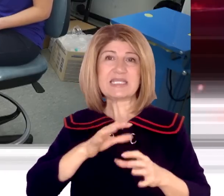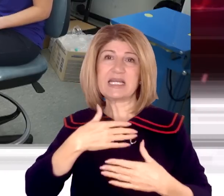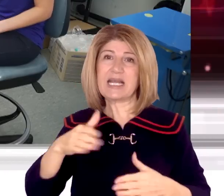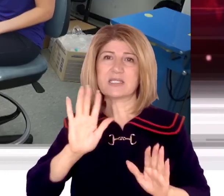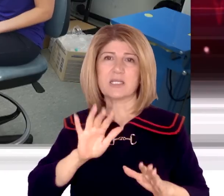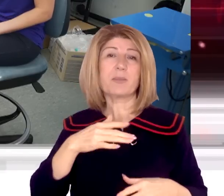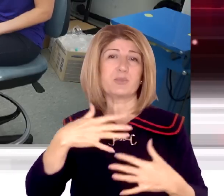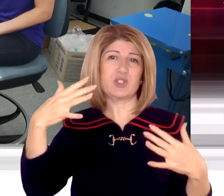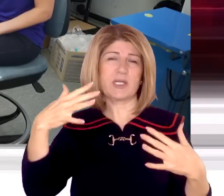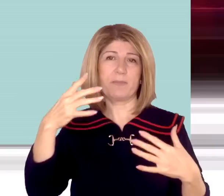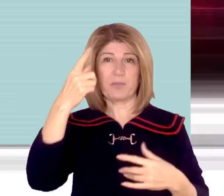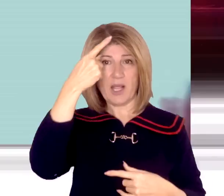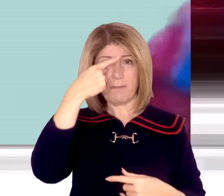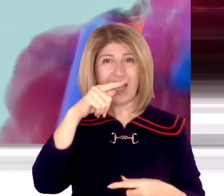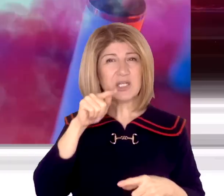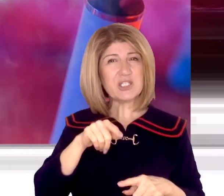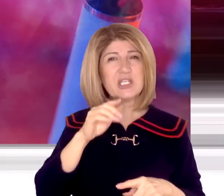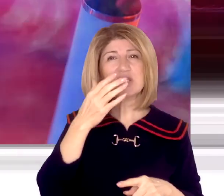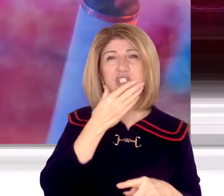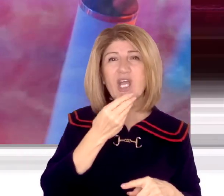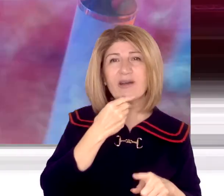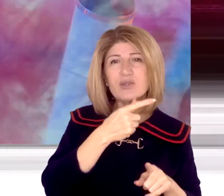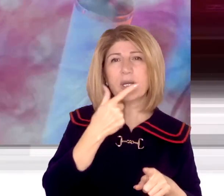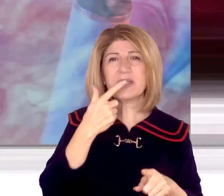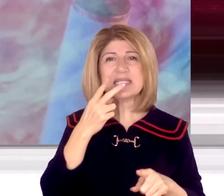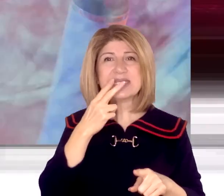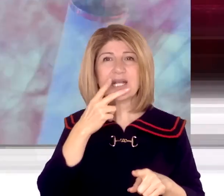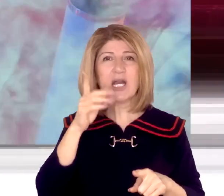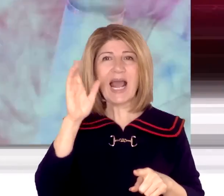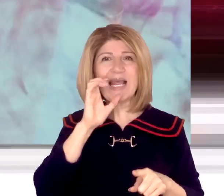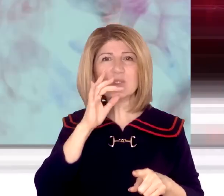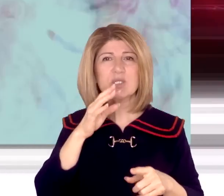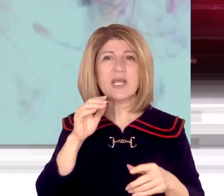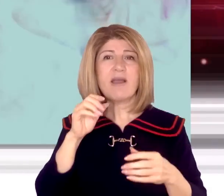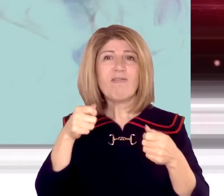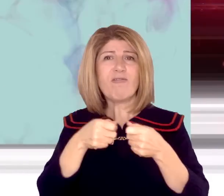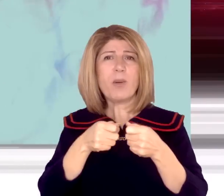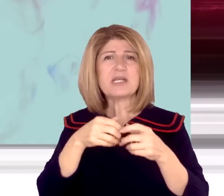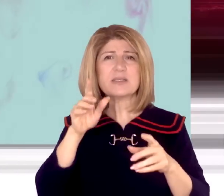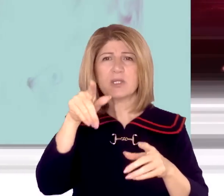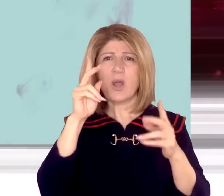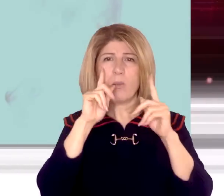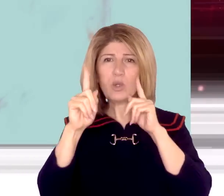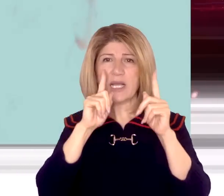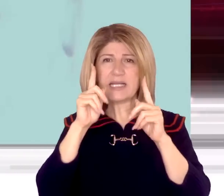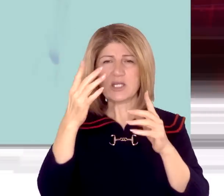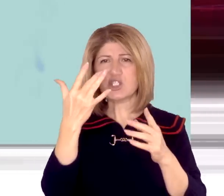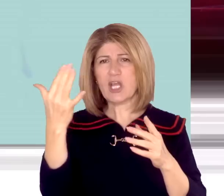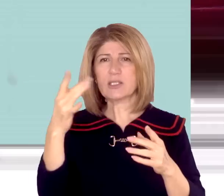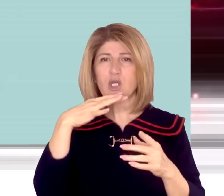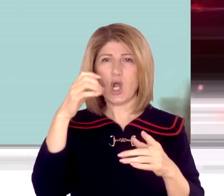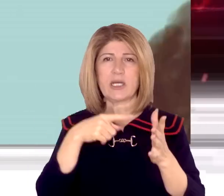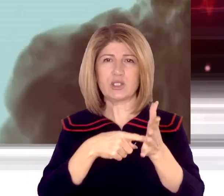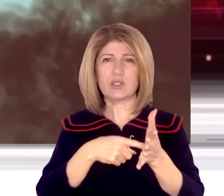نتونن بذارنش کنار بیشتره. برای اینکه نوجوان‌ها به این سیگارهای الکترونیکی وابسته نشن، متخصصان چند تا راه